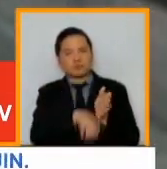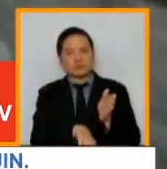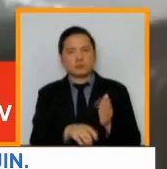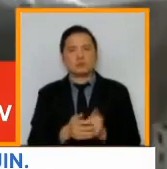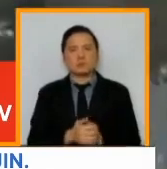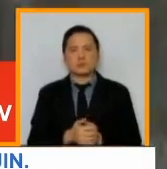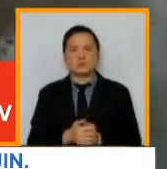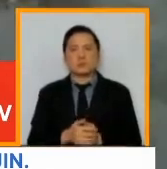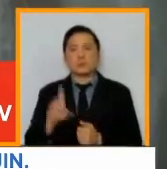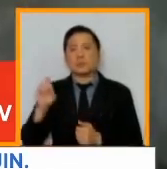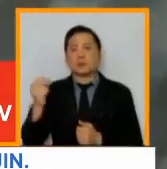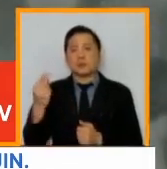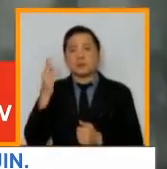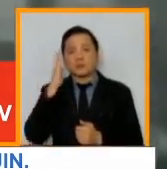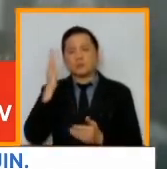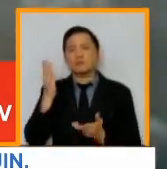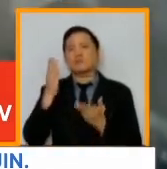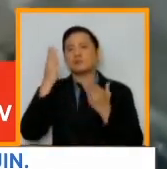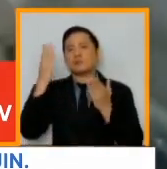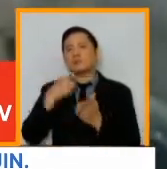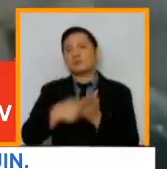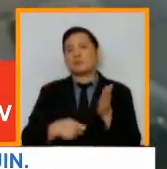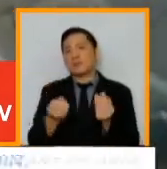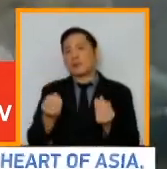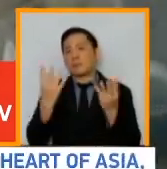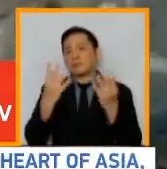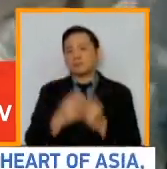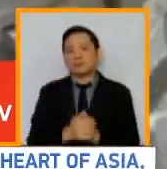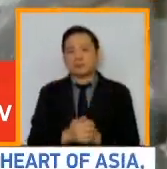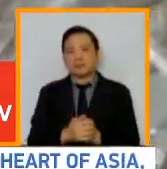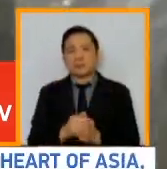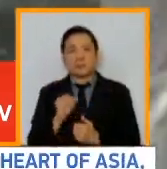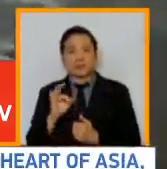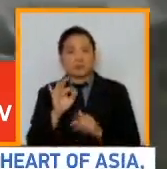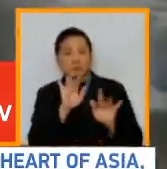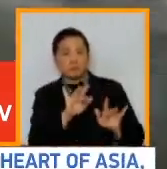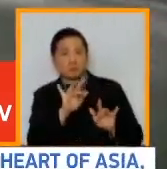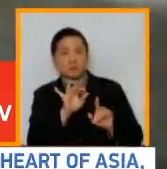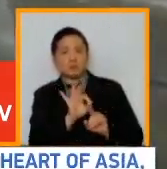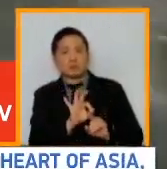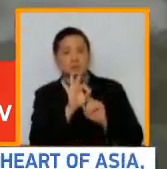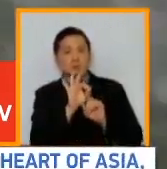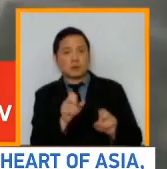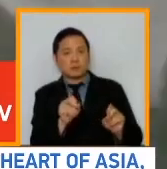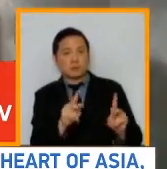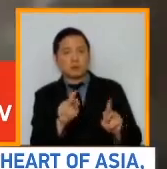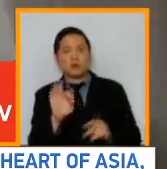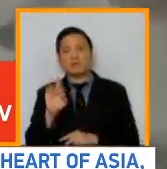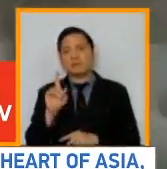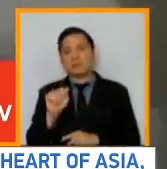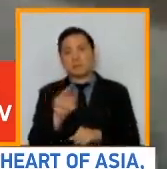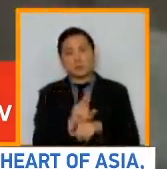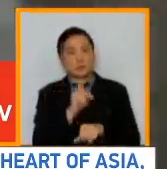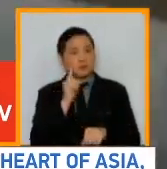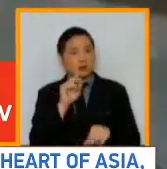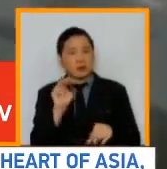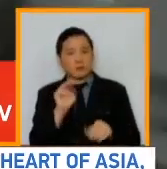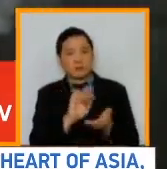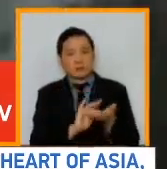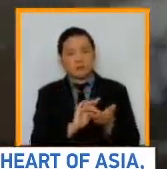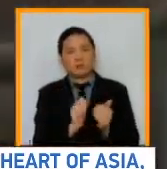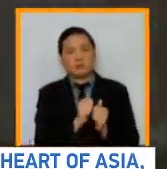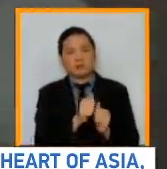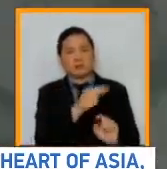DOH. Compassionate special permit pa lang ay binigay ng Food and Drug Administration sa molnupiravir kaya kailangan sa ospital lang ito gagamitin.